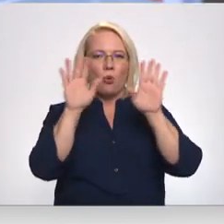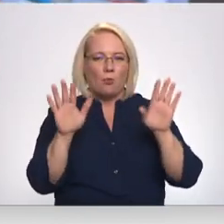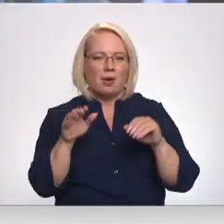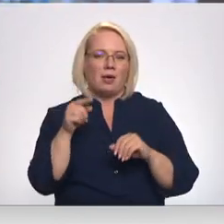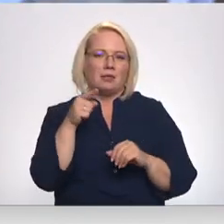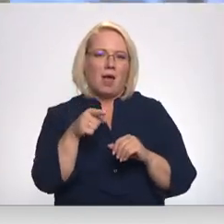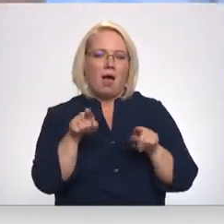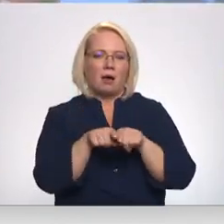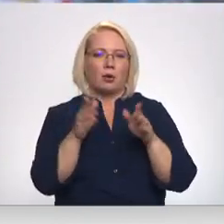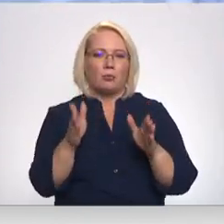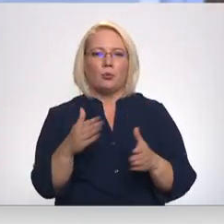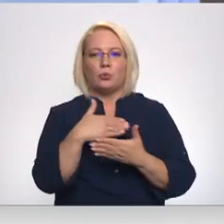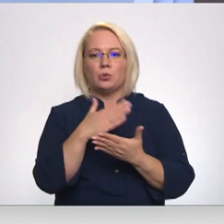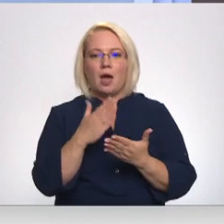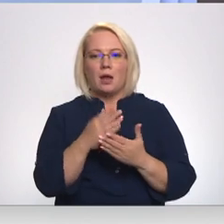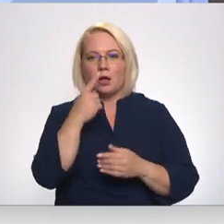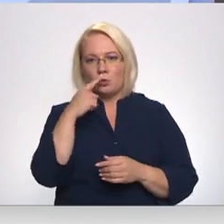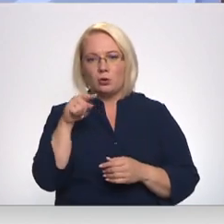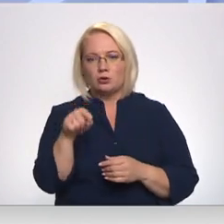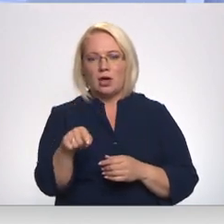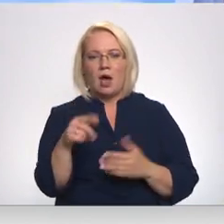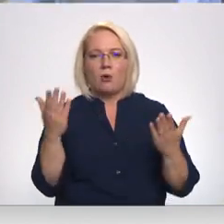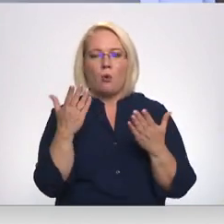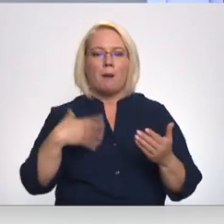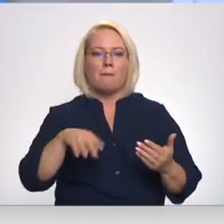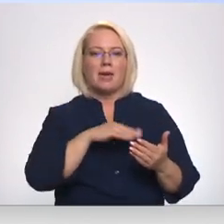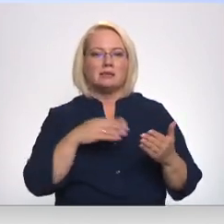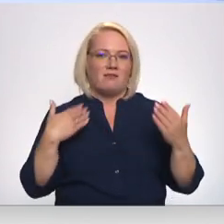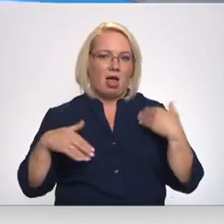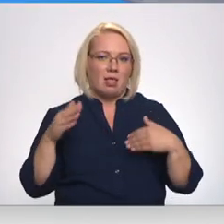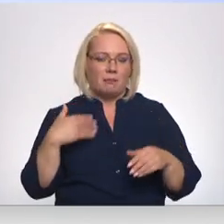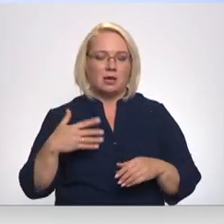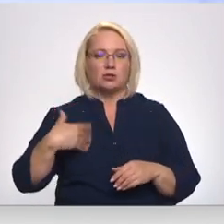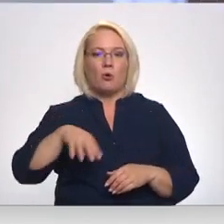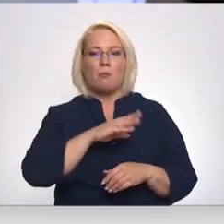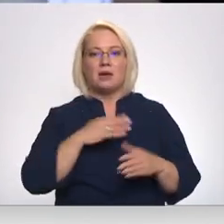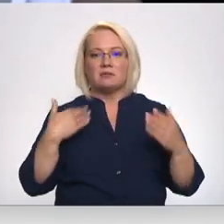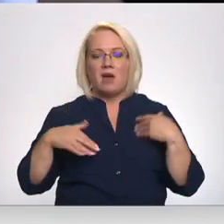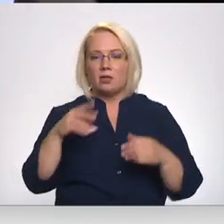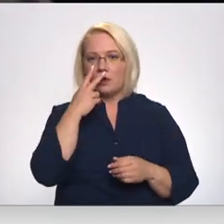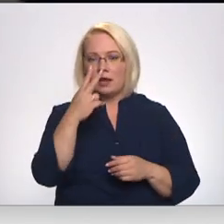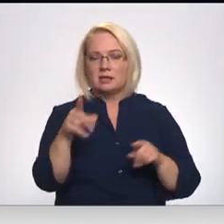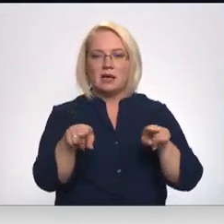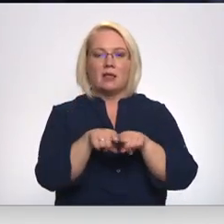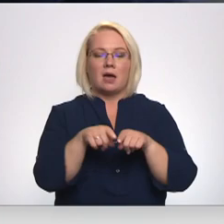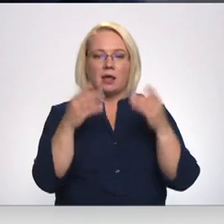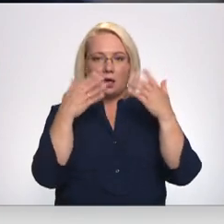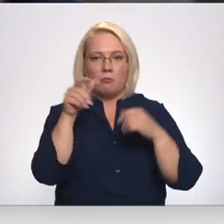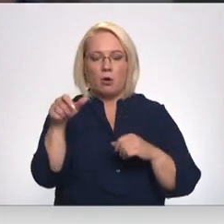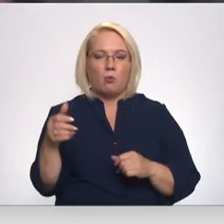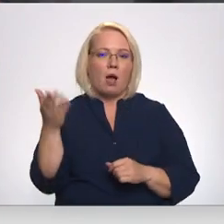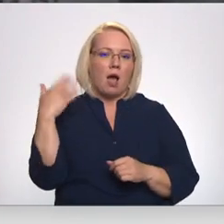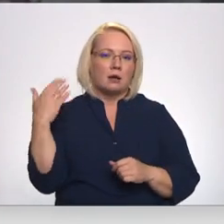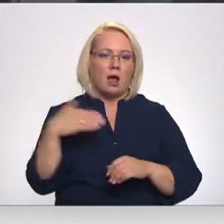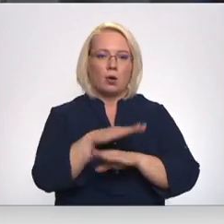arī būtu daļa no šī, to, ko mēs vēlamies. Ja? Un mēs arī vēlētos ļoti redzēt šeit arī politiķus, ar kuriem mēs savulaik